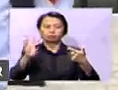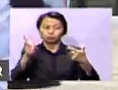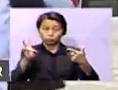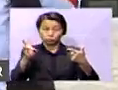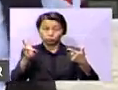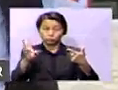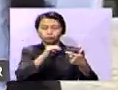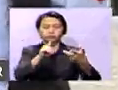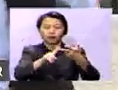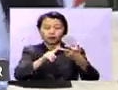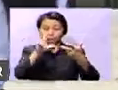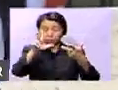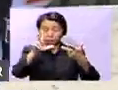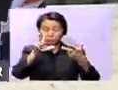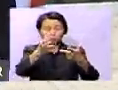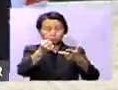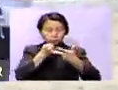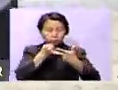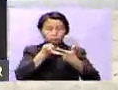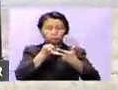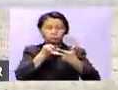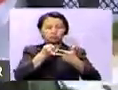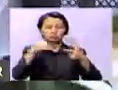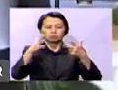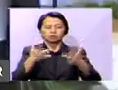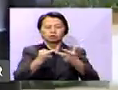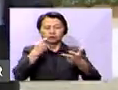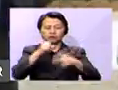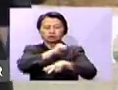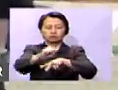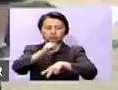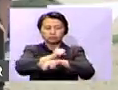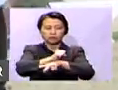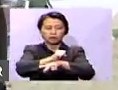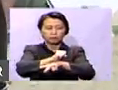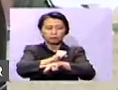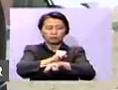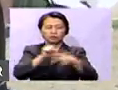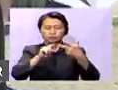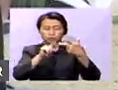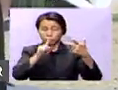149.547. Gangsa berjaya dirangkul oleh atlet Singapura Caroline Chiu